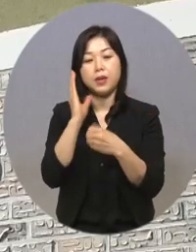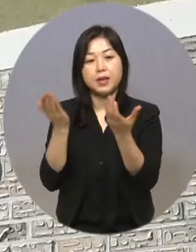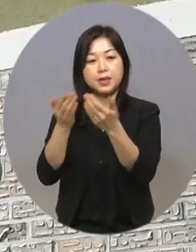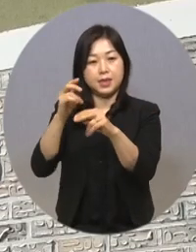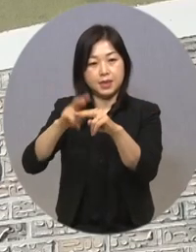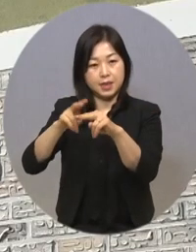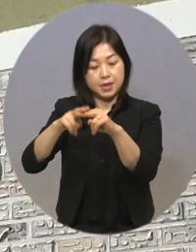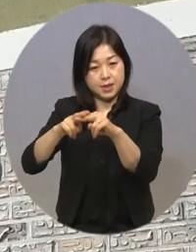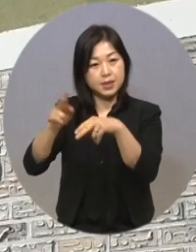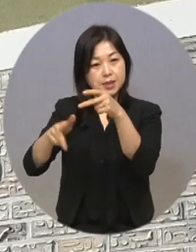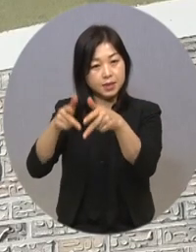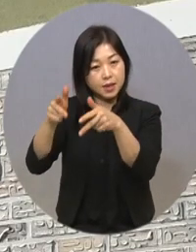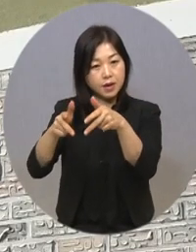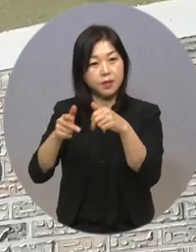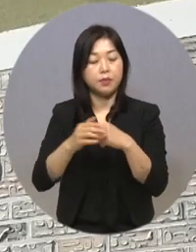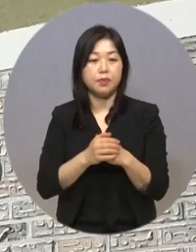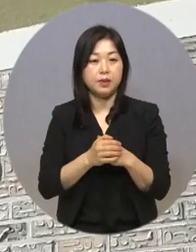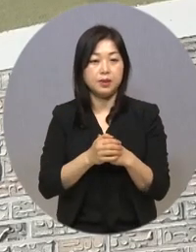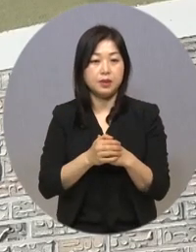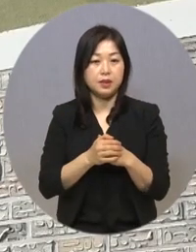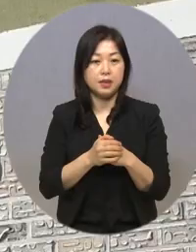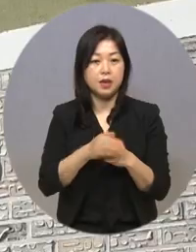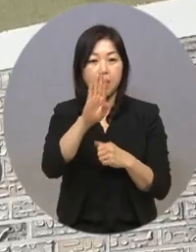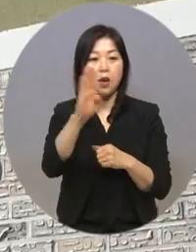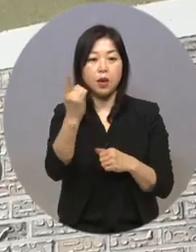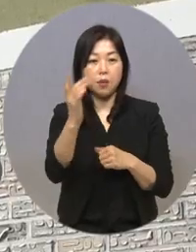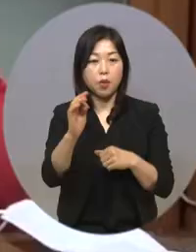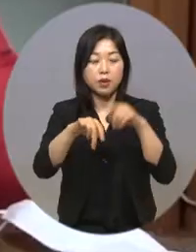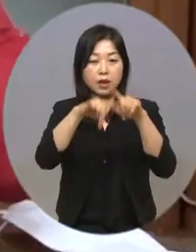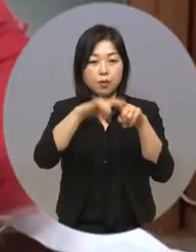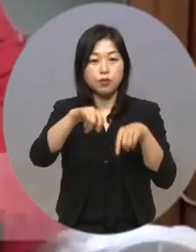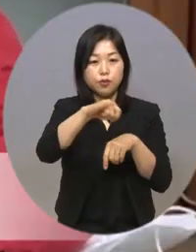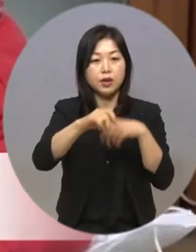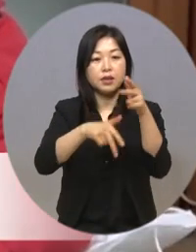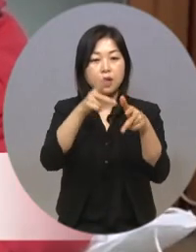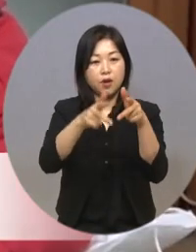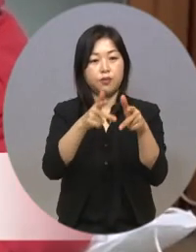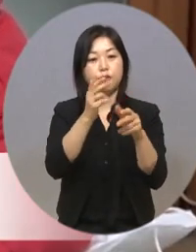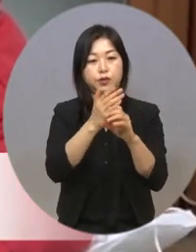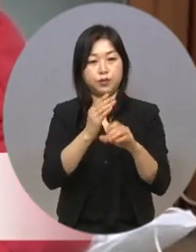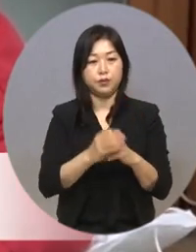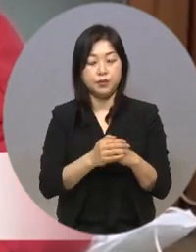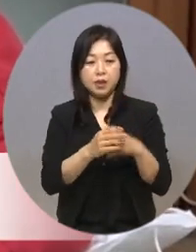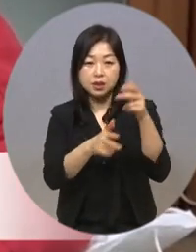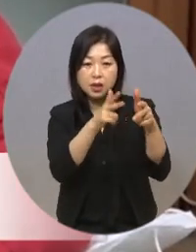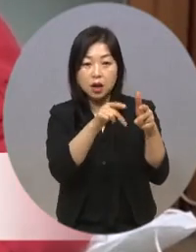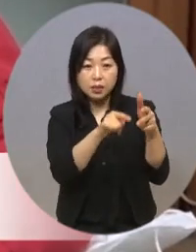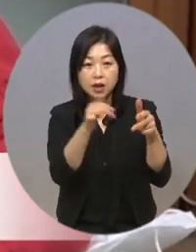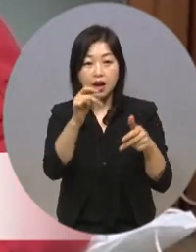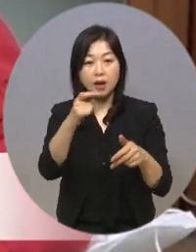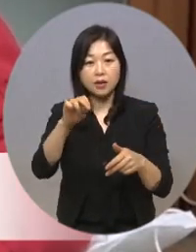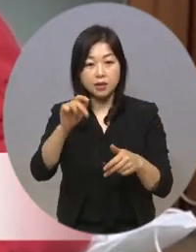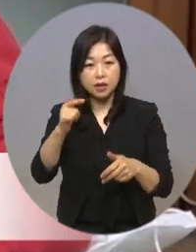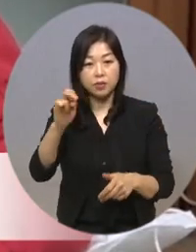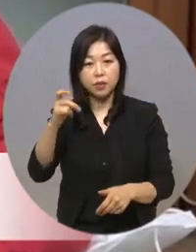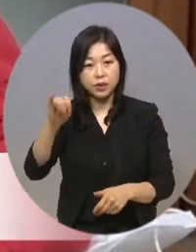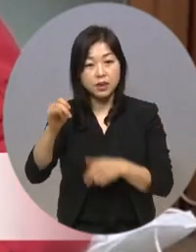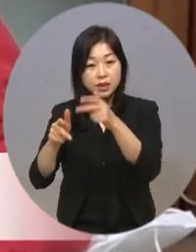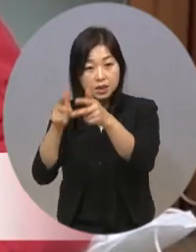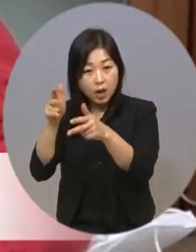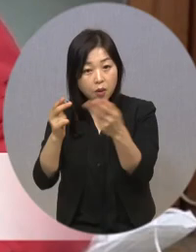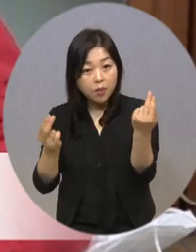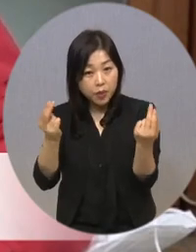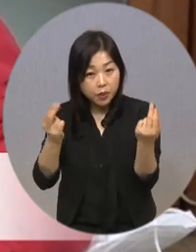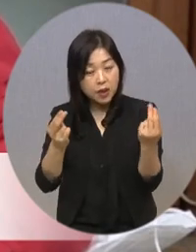창출 프로그램인 뽕나무 노예 사업을 진행하고 있습니다. 이 사업이 한산 모시 사업보다도 이